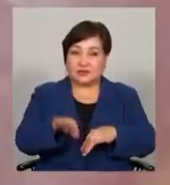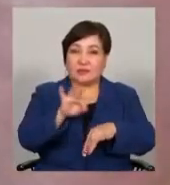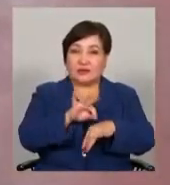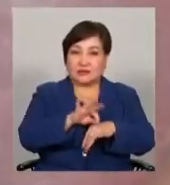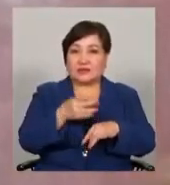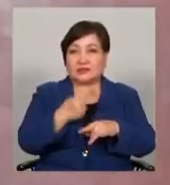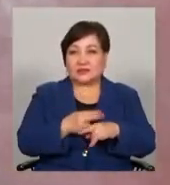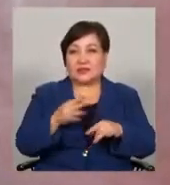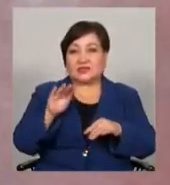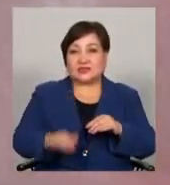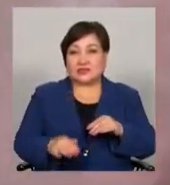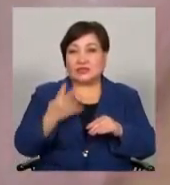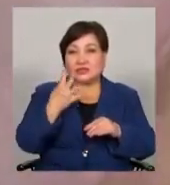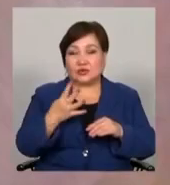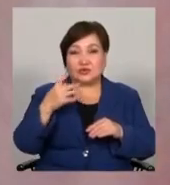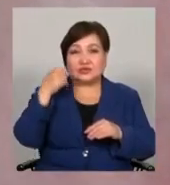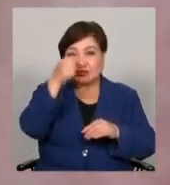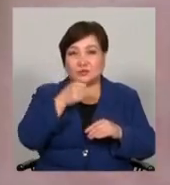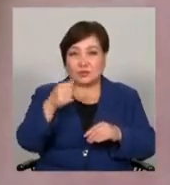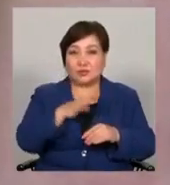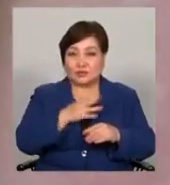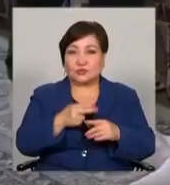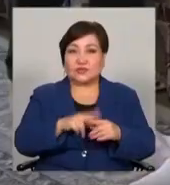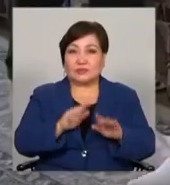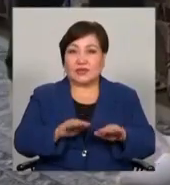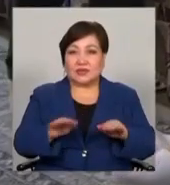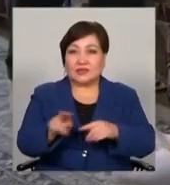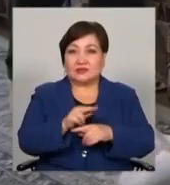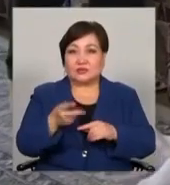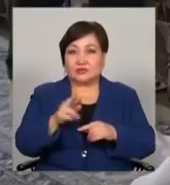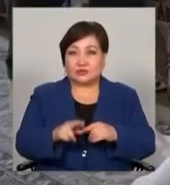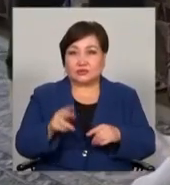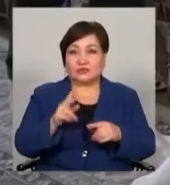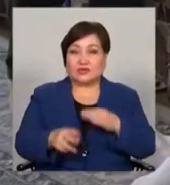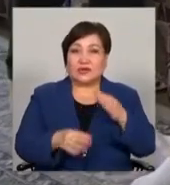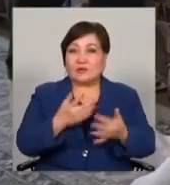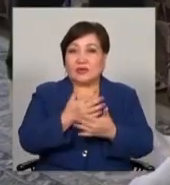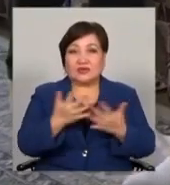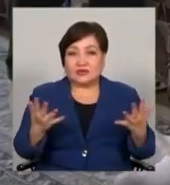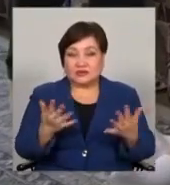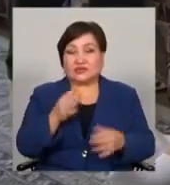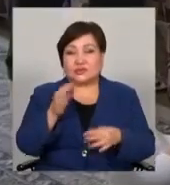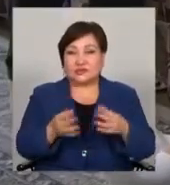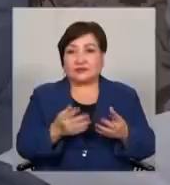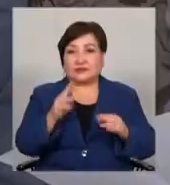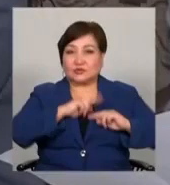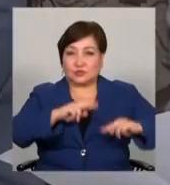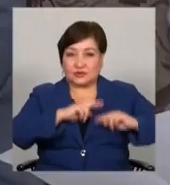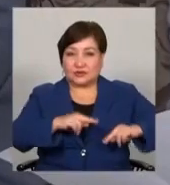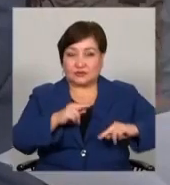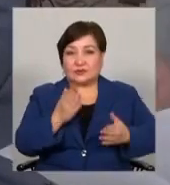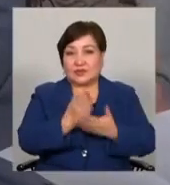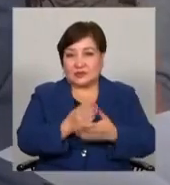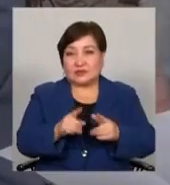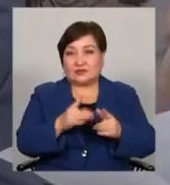4 жаста ғана болыпты. Содан бері балаларын асырау үшін жарғылағы жастыққа тимей бірнеше жұмыс істеп жүр. Басында баспанасы да жоқ.